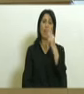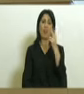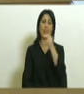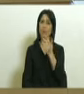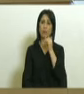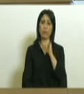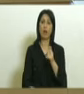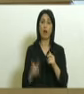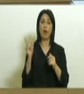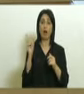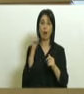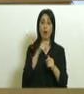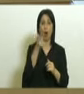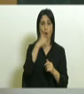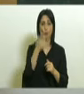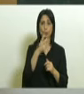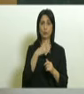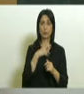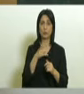კორექტულად. მეგობრებო.